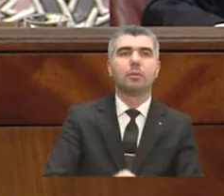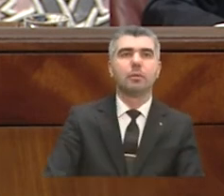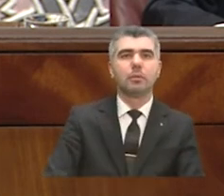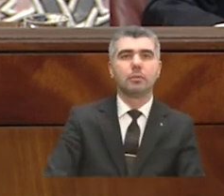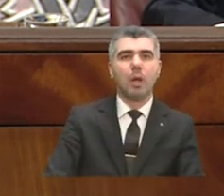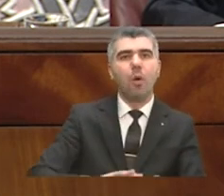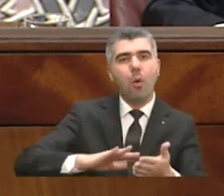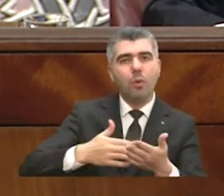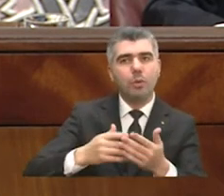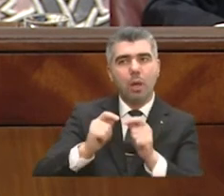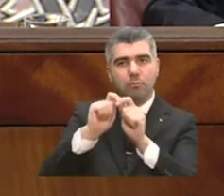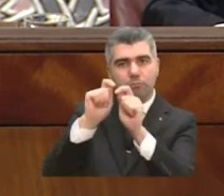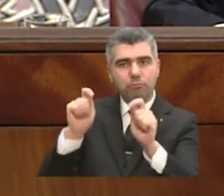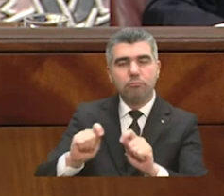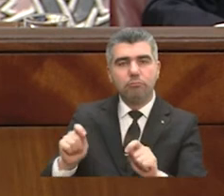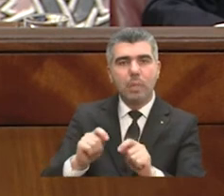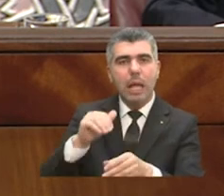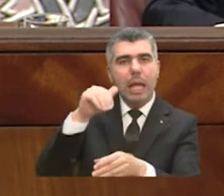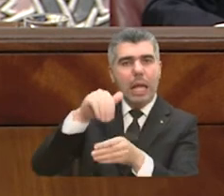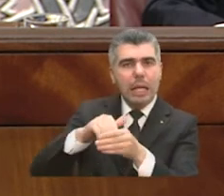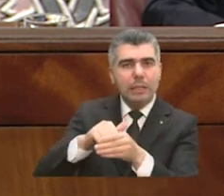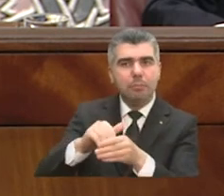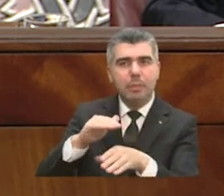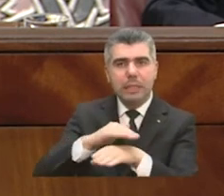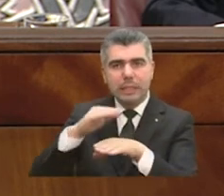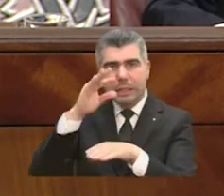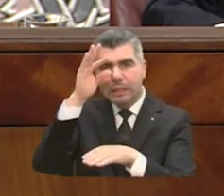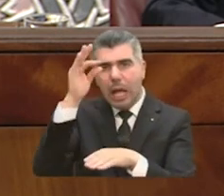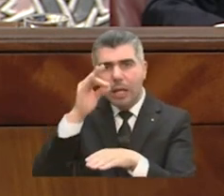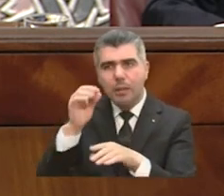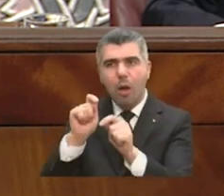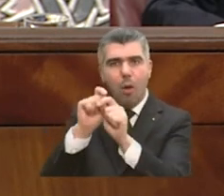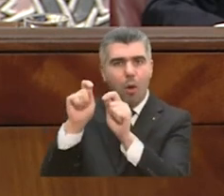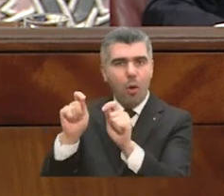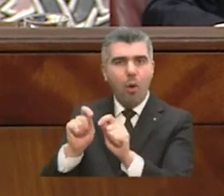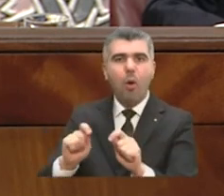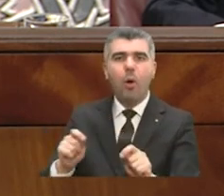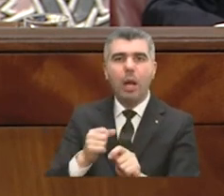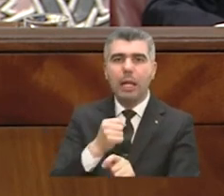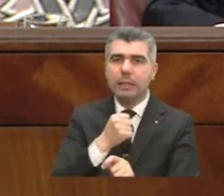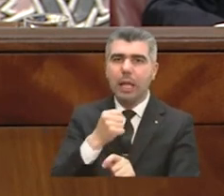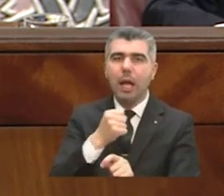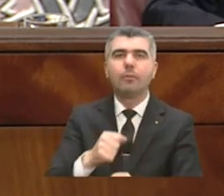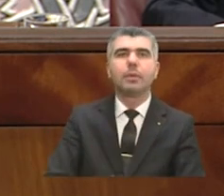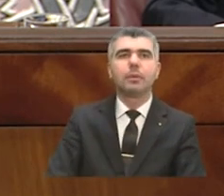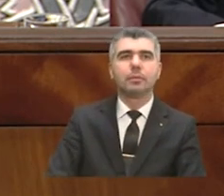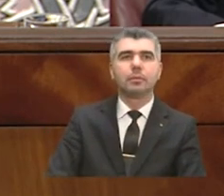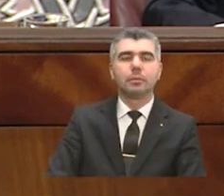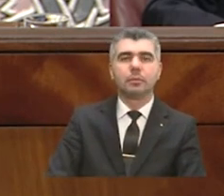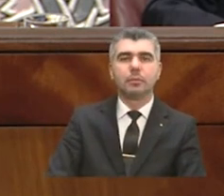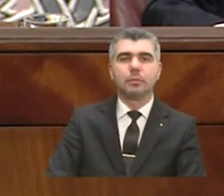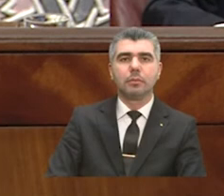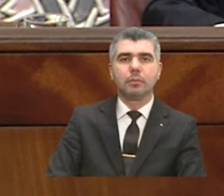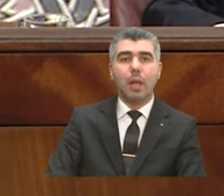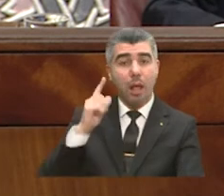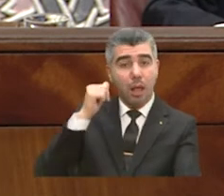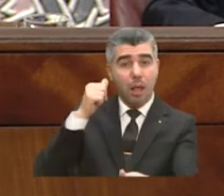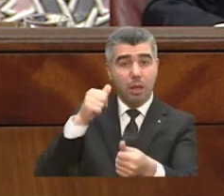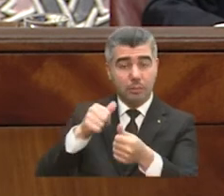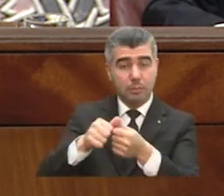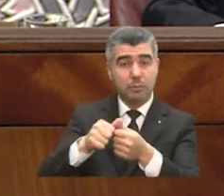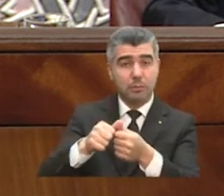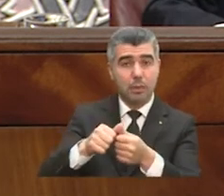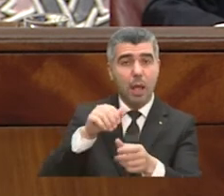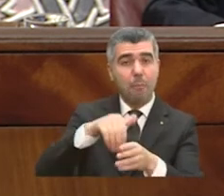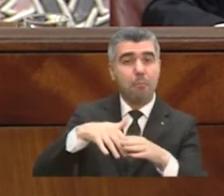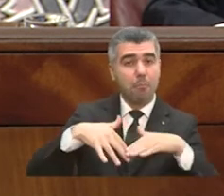son engagement à continuer à consolider la démocratie, la protection des droits et la